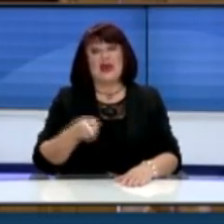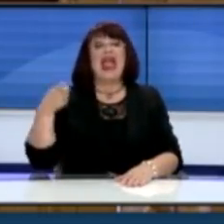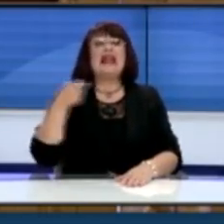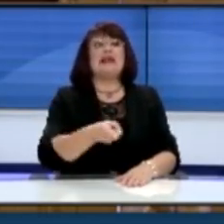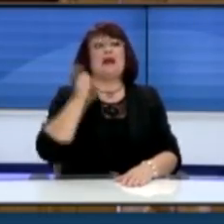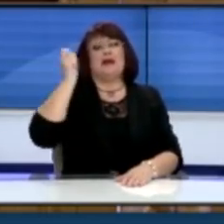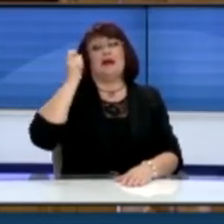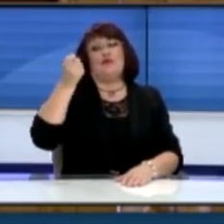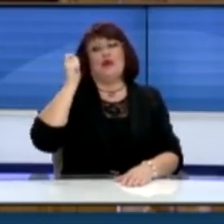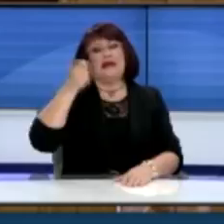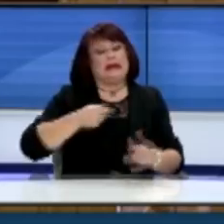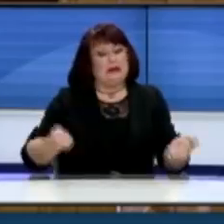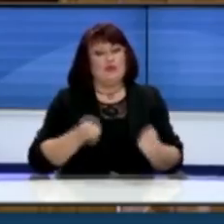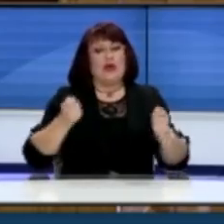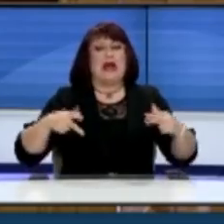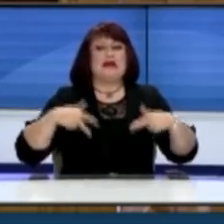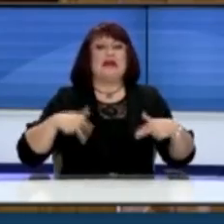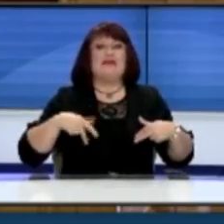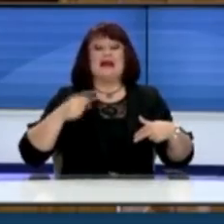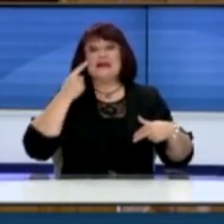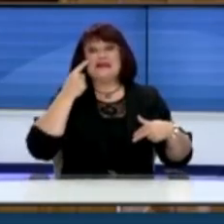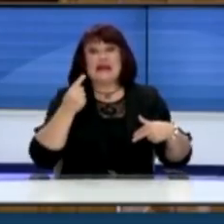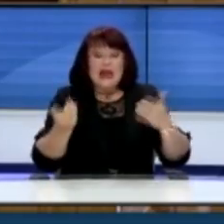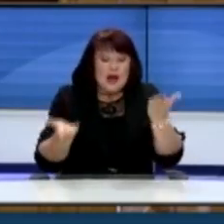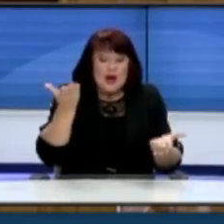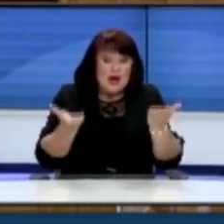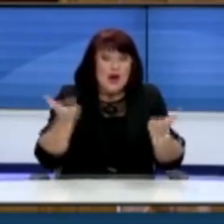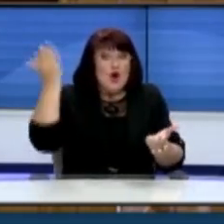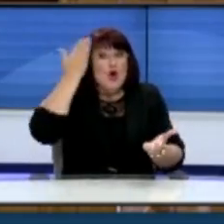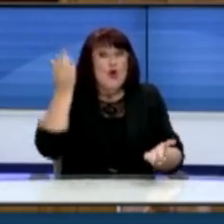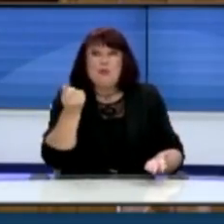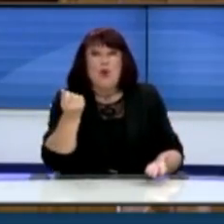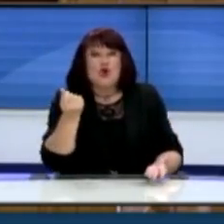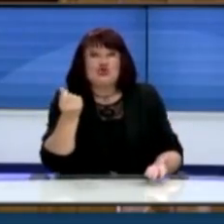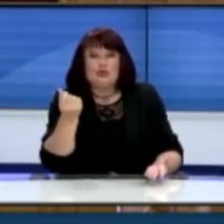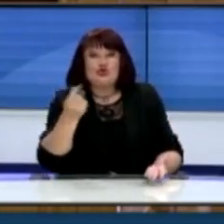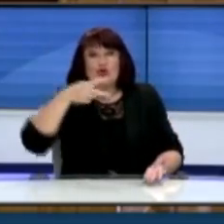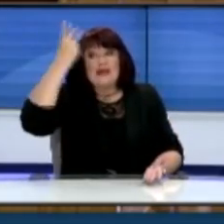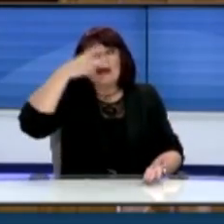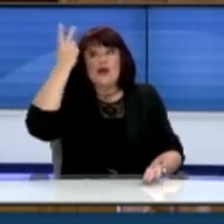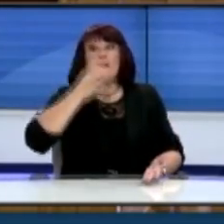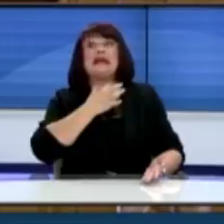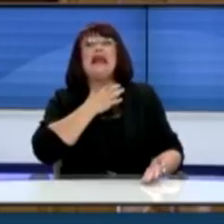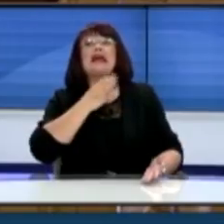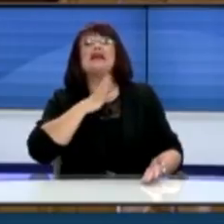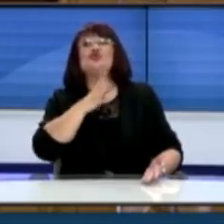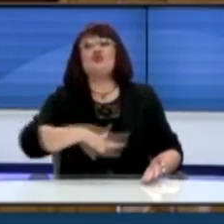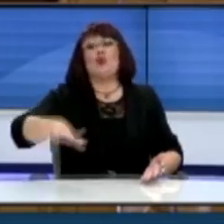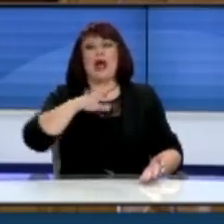εγκληματική πολιτική που βάζει στη ζυγαριά του κόστους οφέλους τα δικαιώματα και τις ανάγκες του